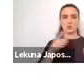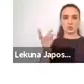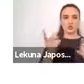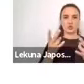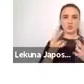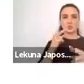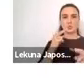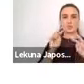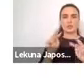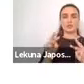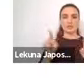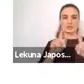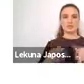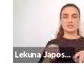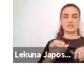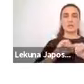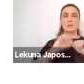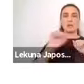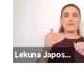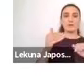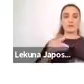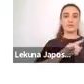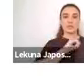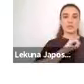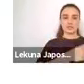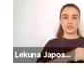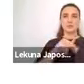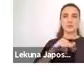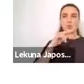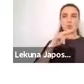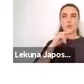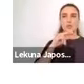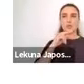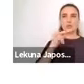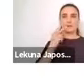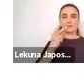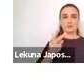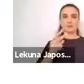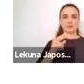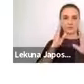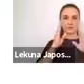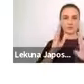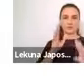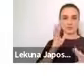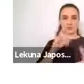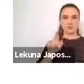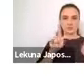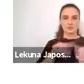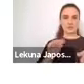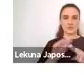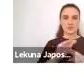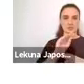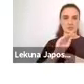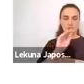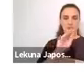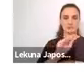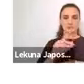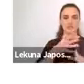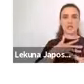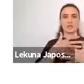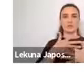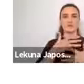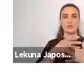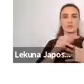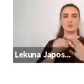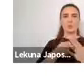ყურადღება და ესეც მედეგობასაც აძლიერებს და ყურადღების კონცენტრირების დროსაც ზრდის, აქტივობის